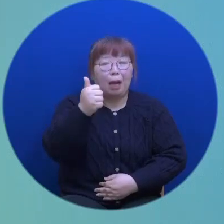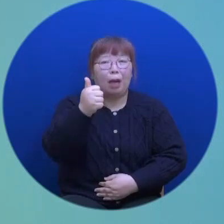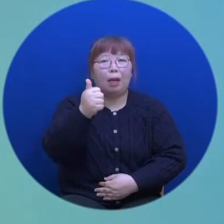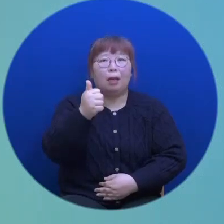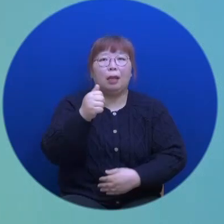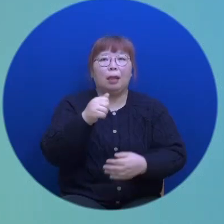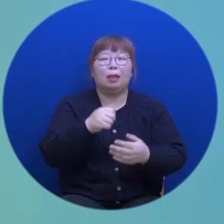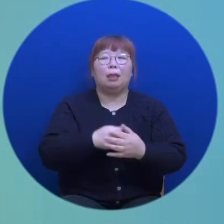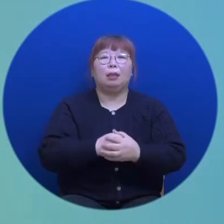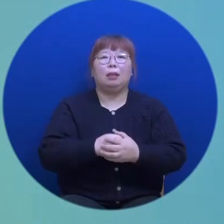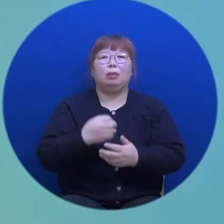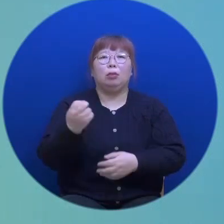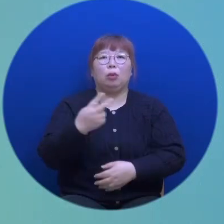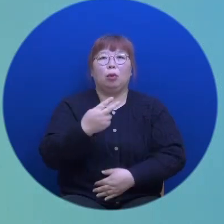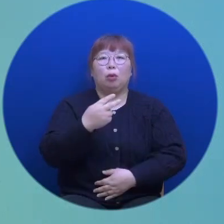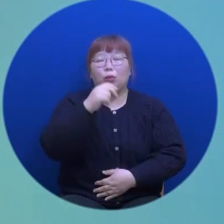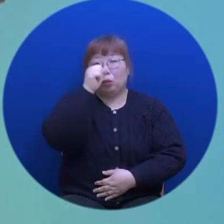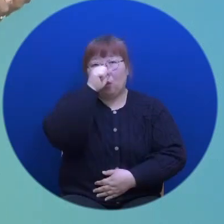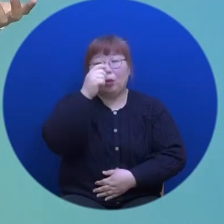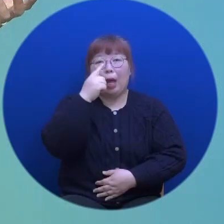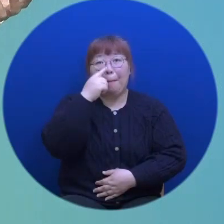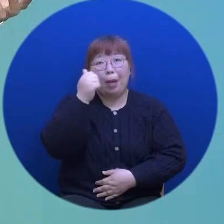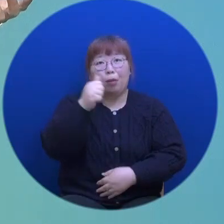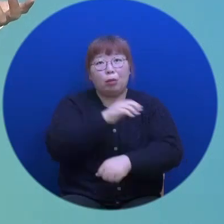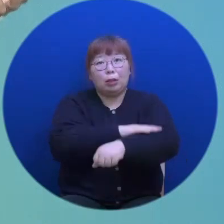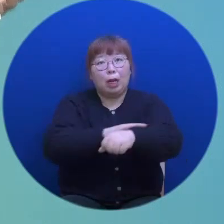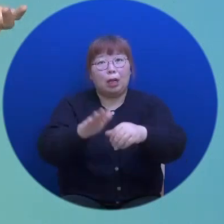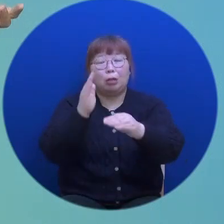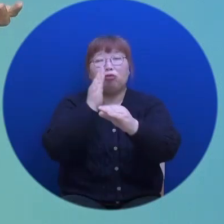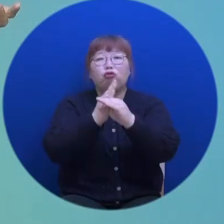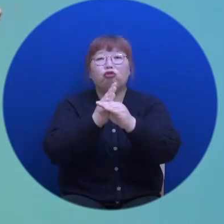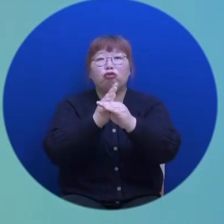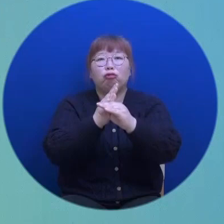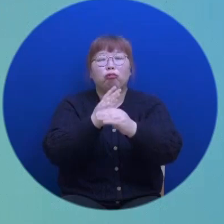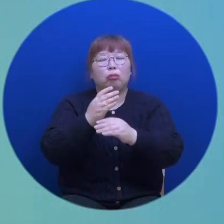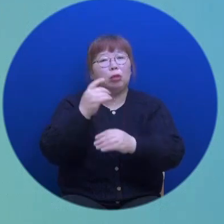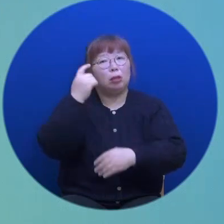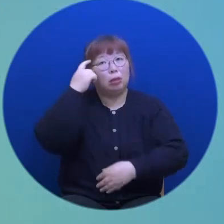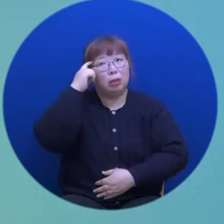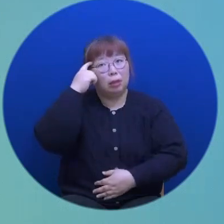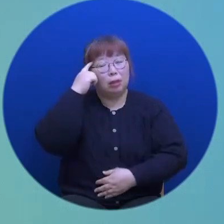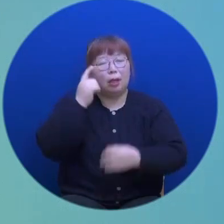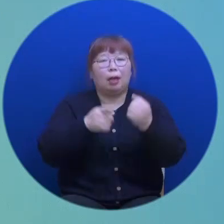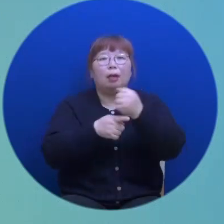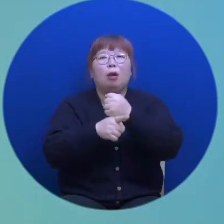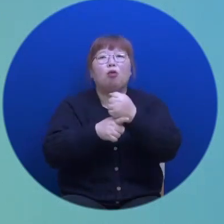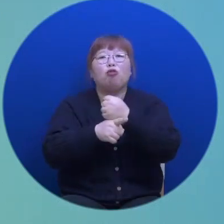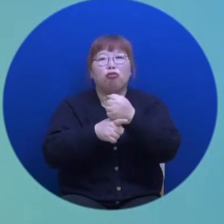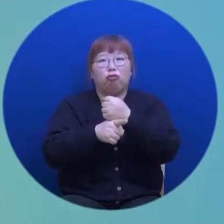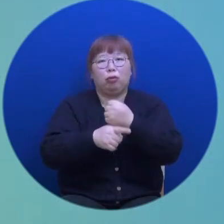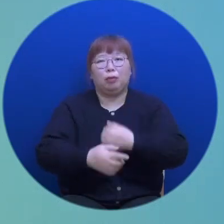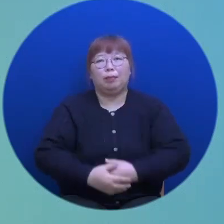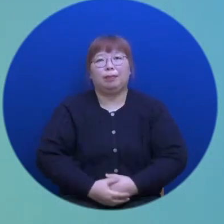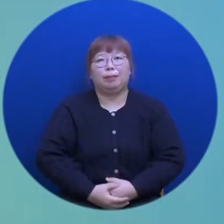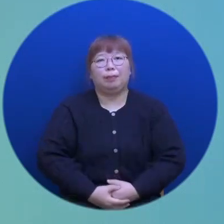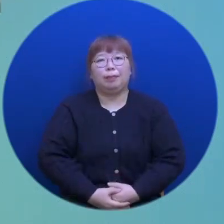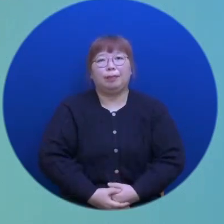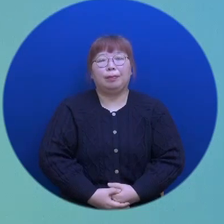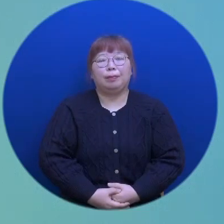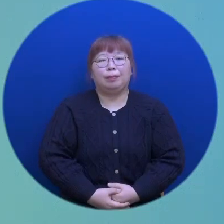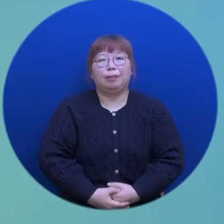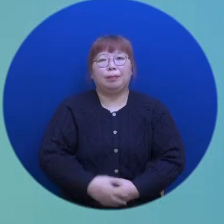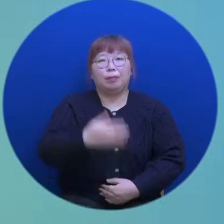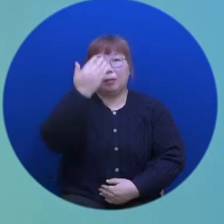아빠들이 아빠로서 잘하고 있는지 그걸 조사하는 내용들이었어요. 이 젊은